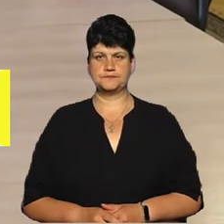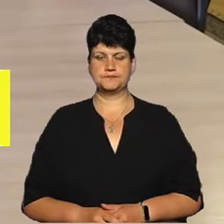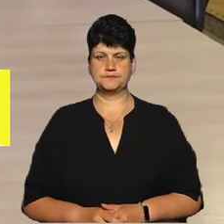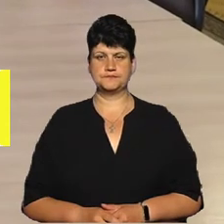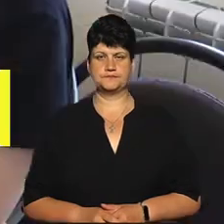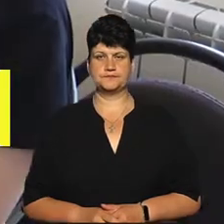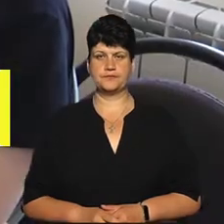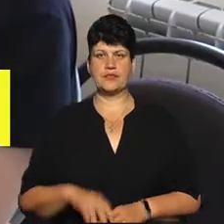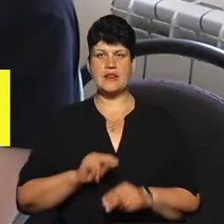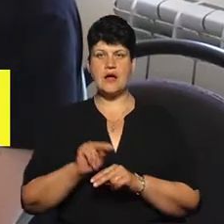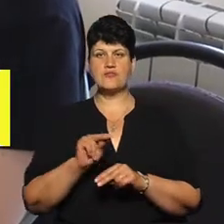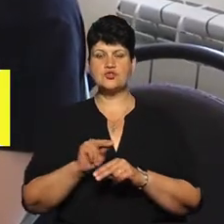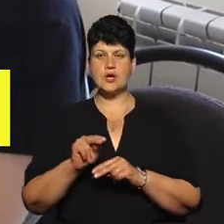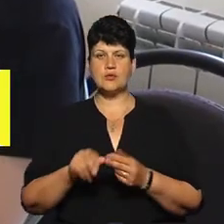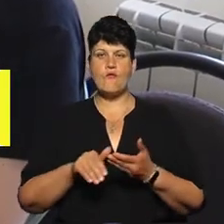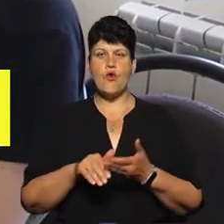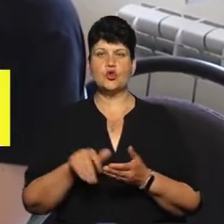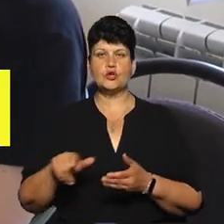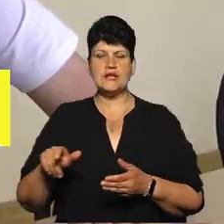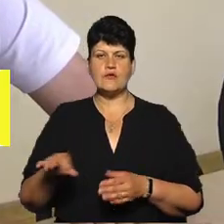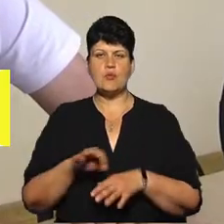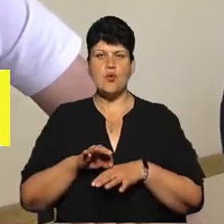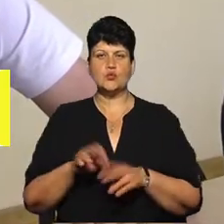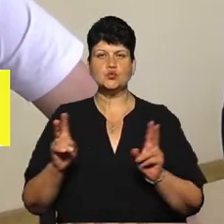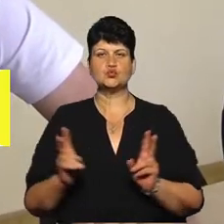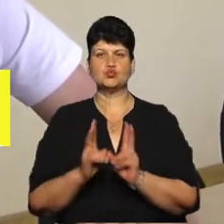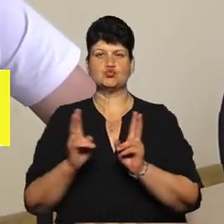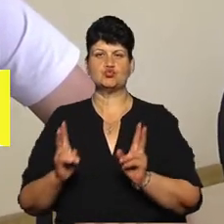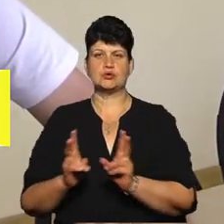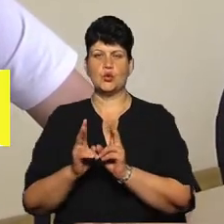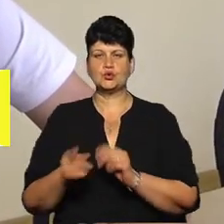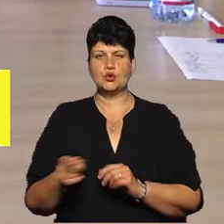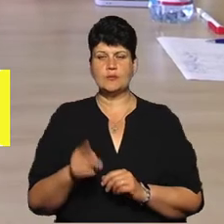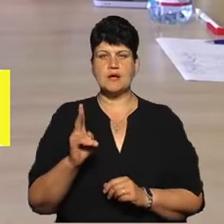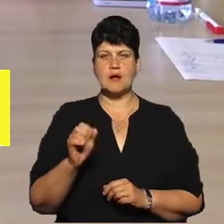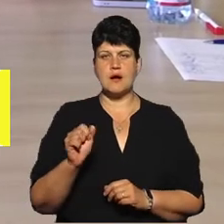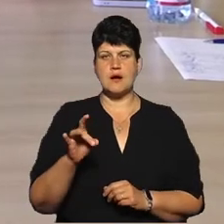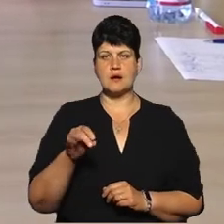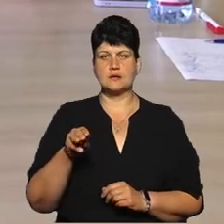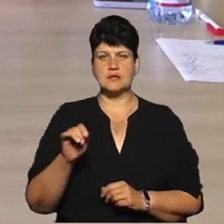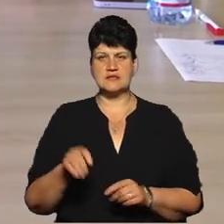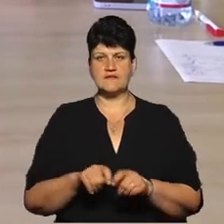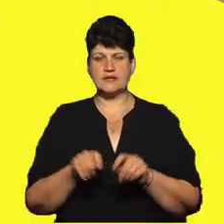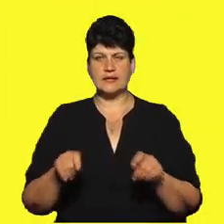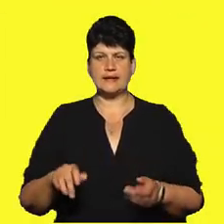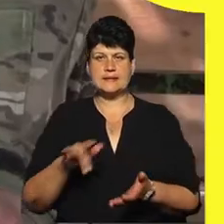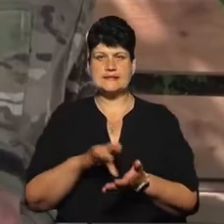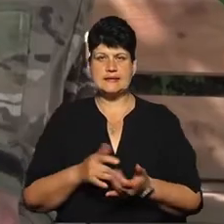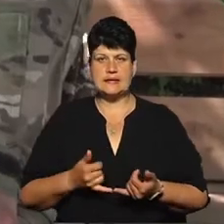Навчатимуть волонтерство та проводитимуть зустрічі. У тернопільському Карітасі відкрили центр для волонтерів.